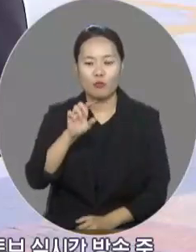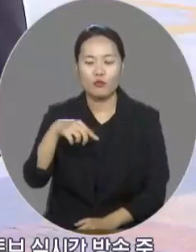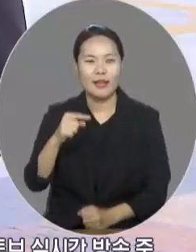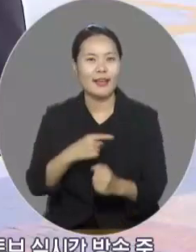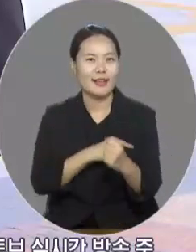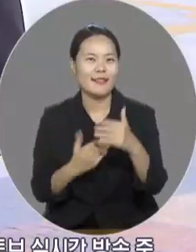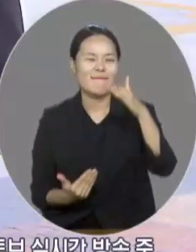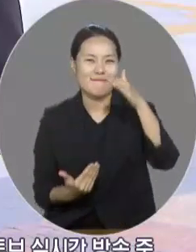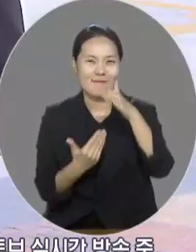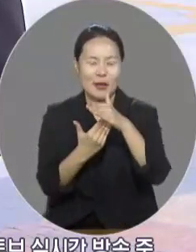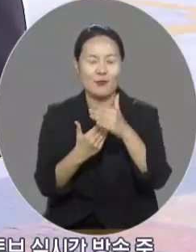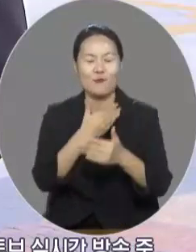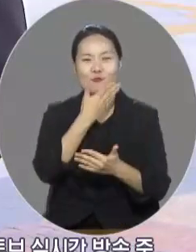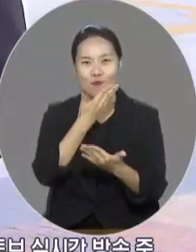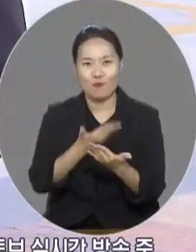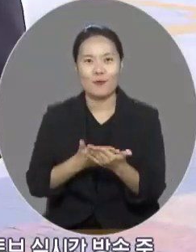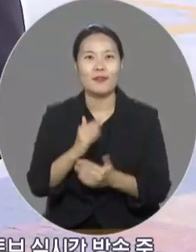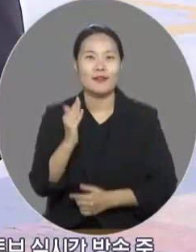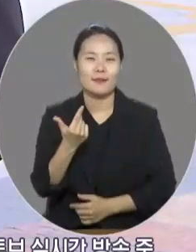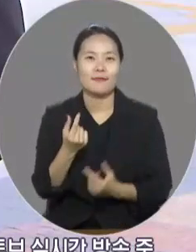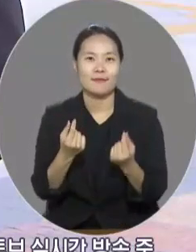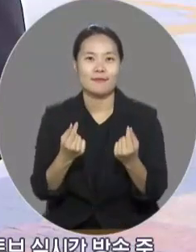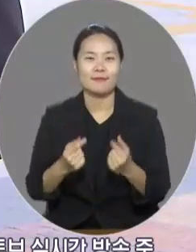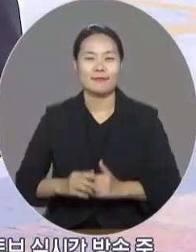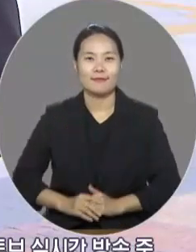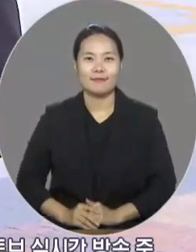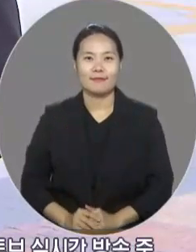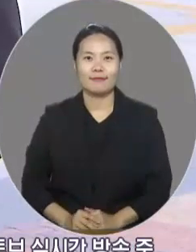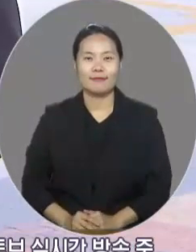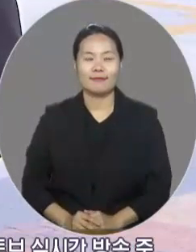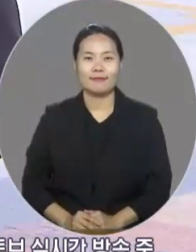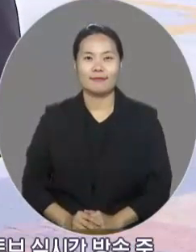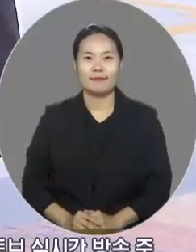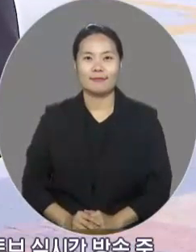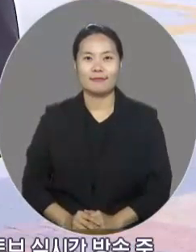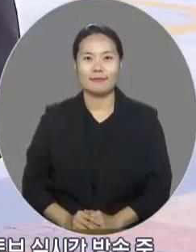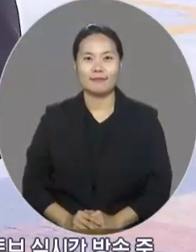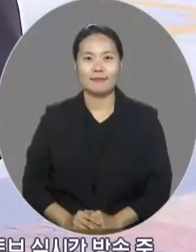분산에너지를 실현하는 키포인트가 될 걸로 보입니다. UBC 뉴스 김용환입니다.